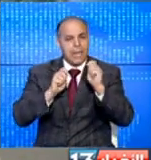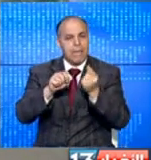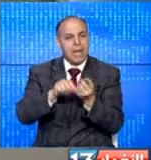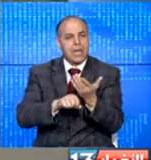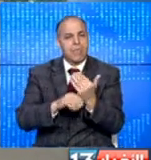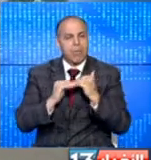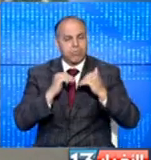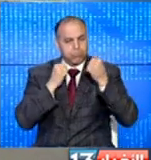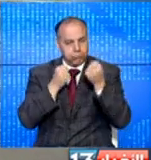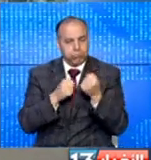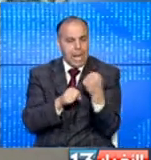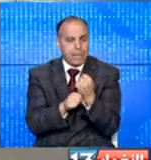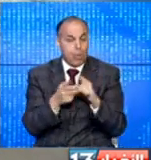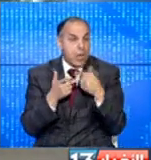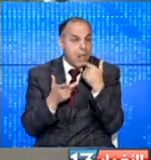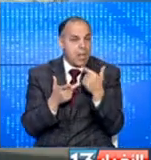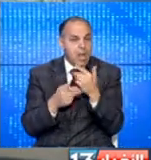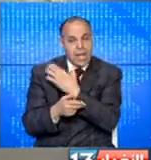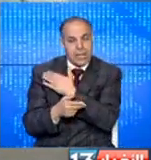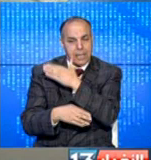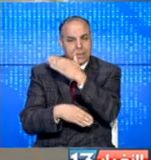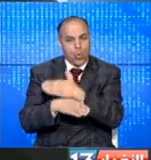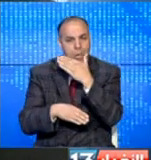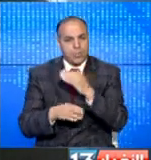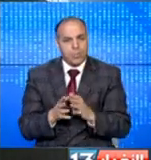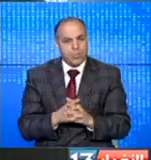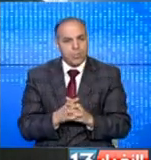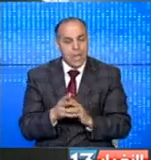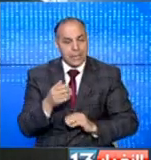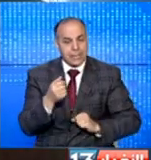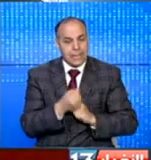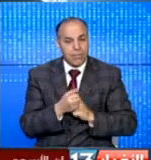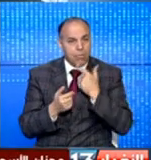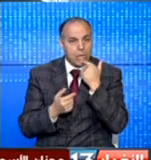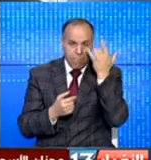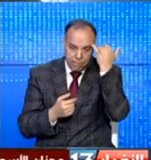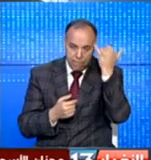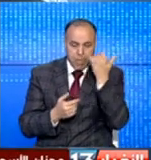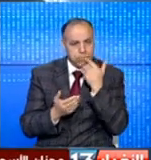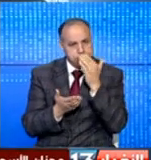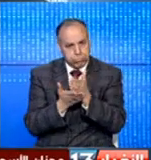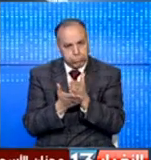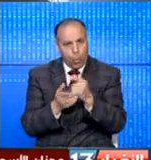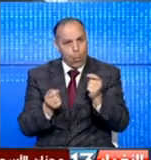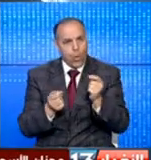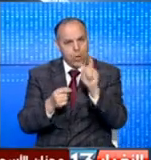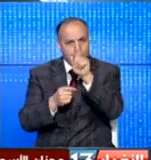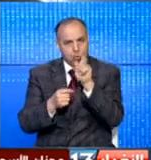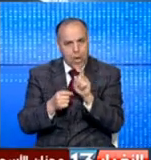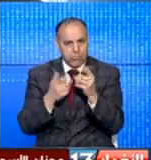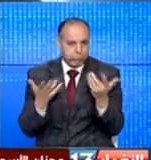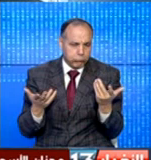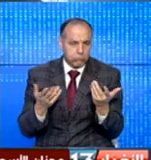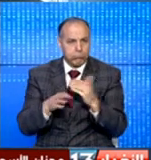ورفع من القدرات المهنية لإطارات الديوانة. يعني تعزيز مبدأ الشفافية والمساءلة